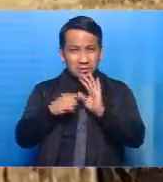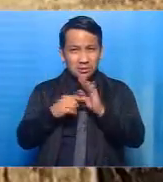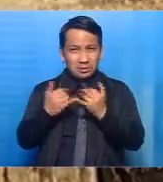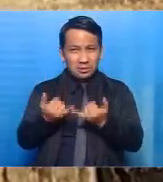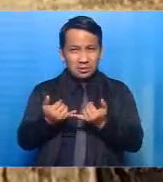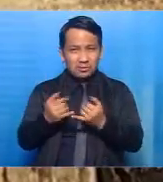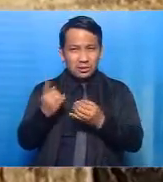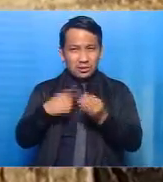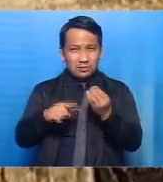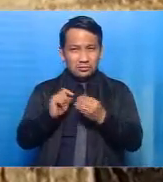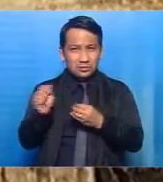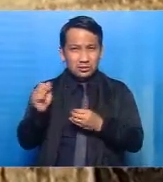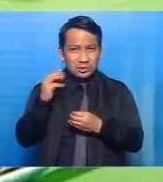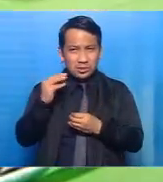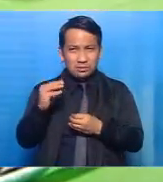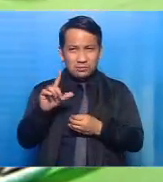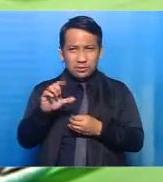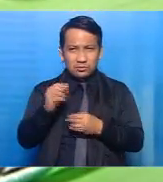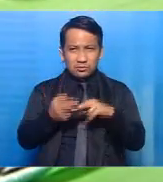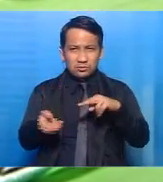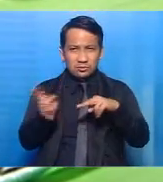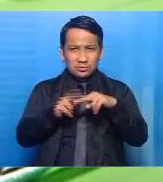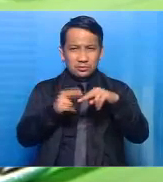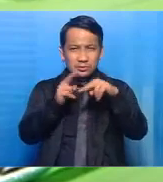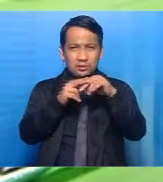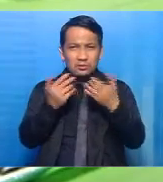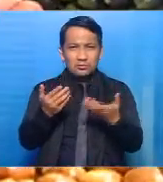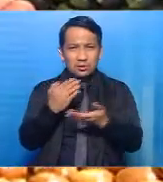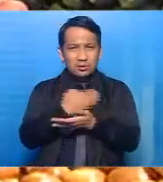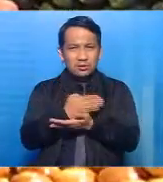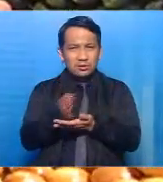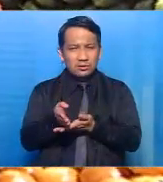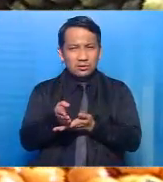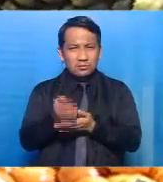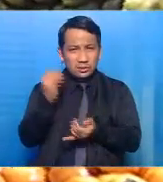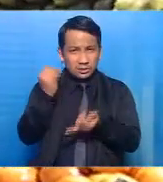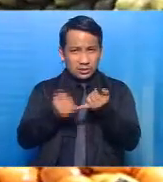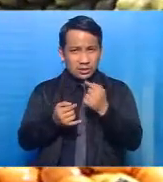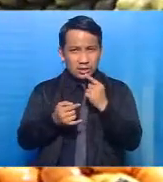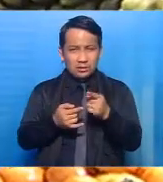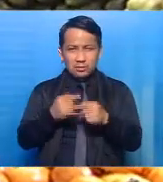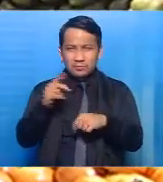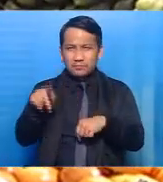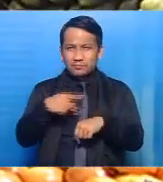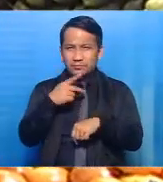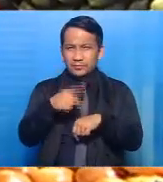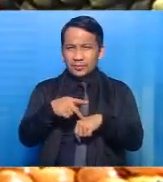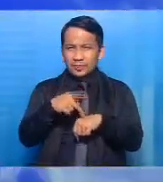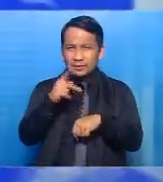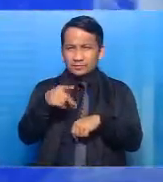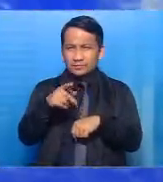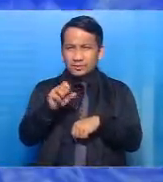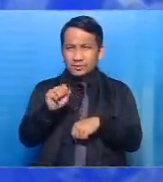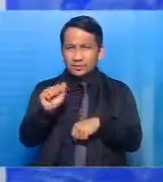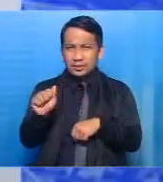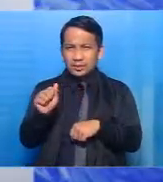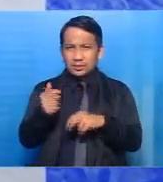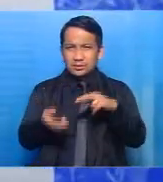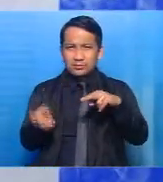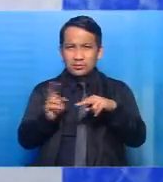ngayon, apektado si Malu sa patuloy na pagtaas ng presyo ng mga bilihin. Sa huling tala ng Philippine Statistics Authority, pumalo